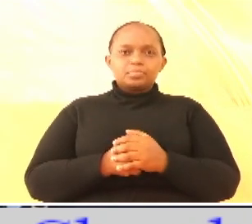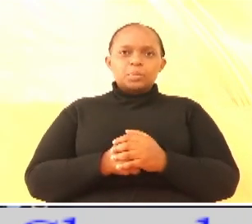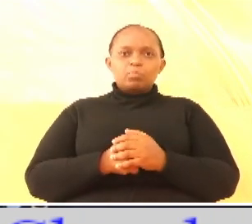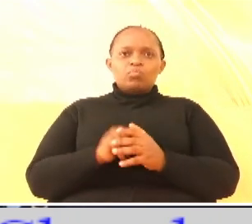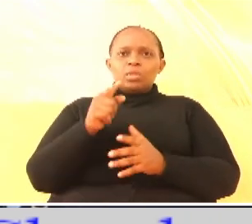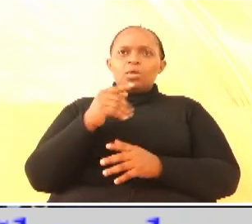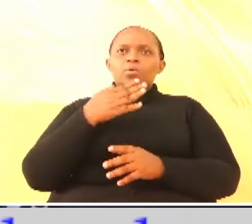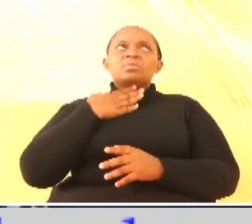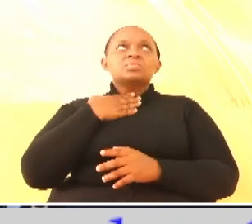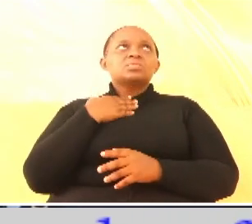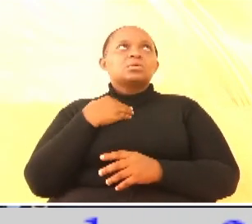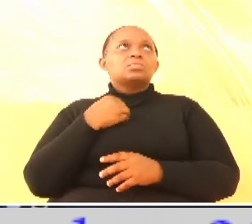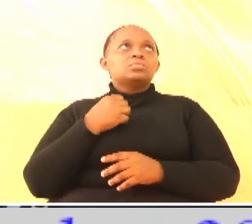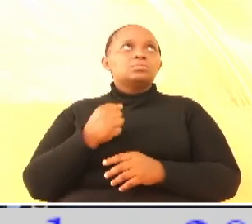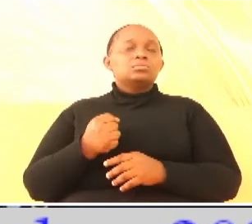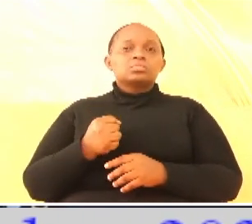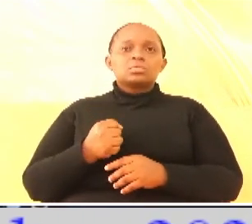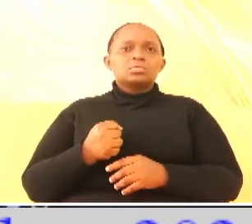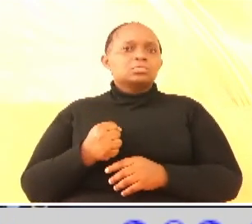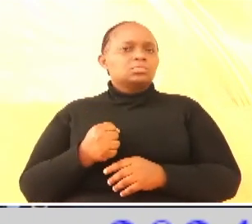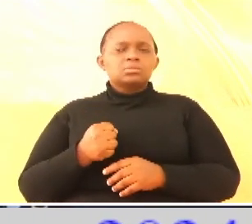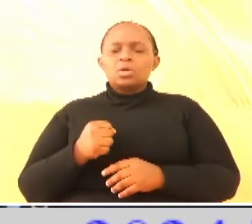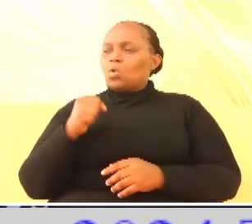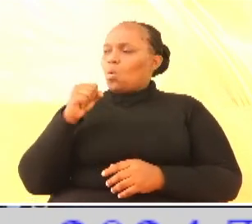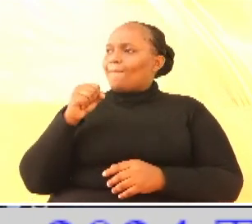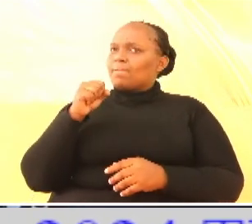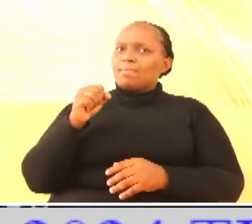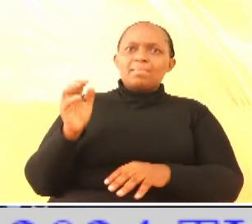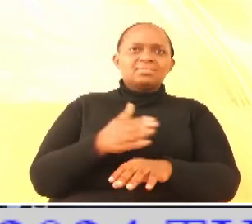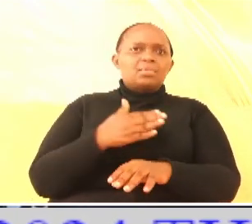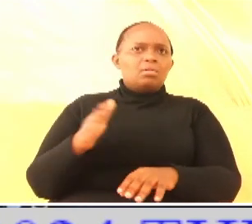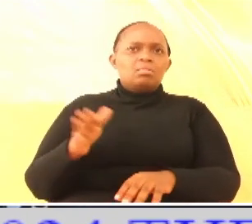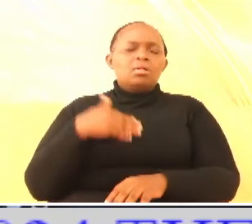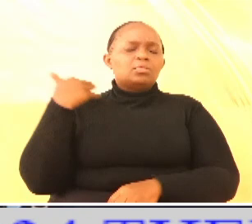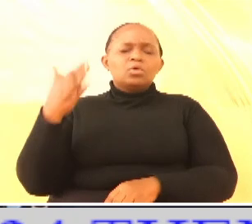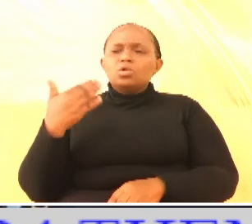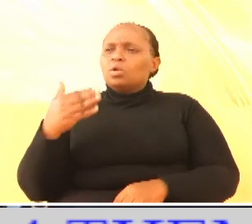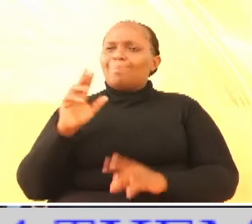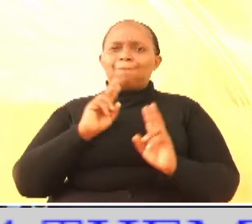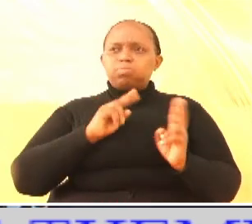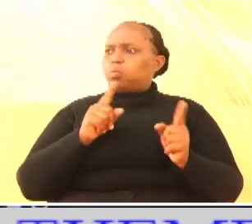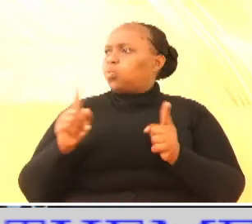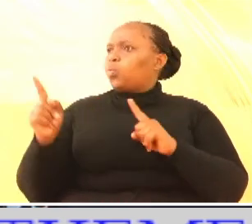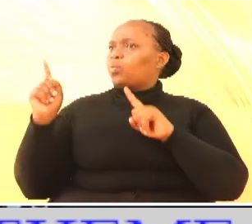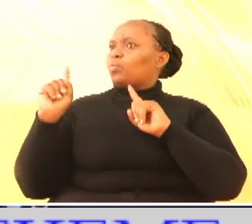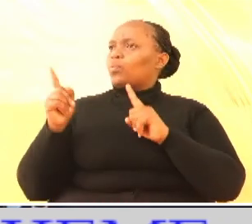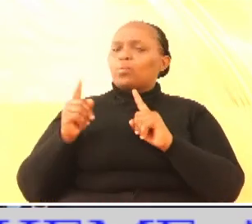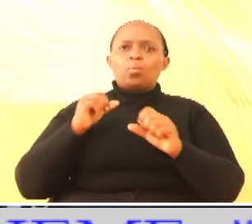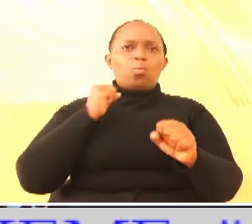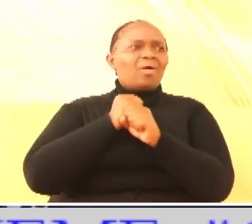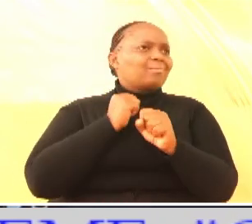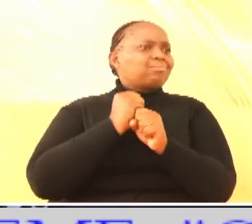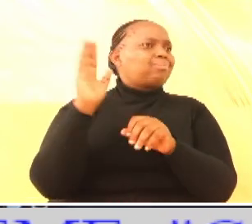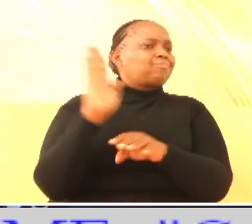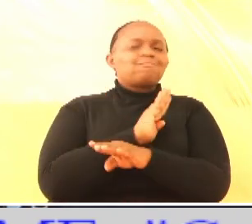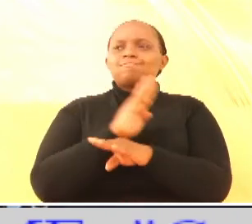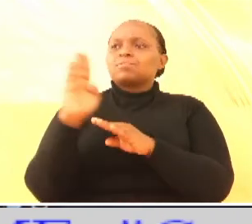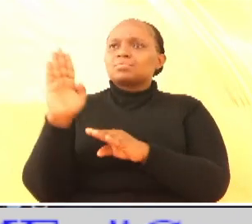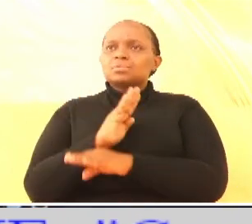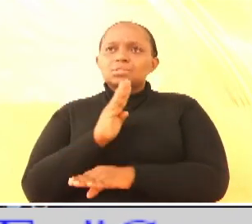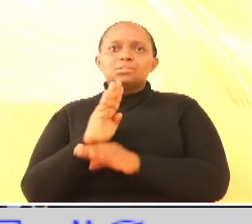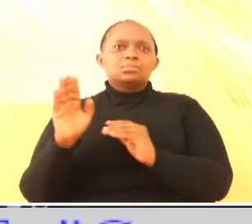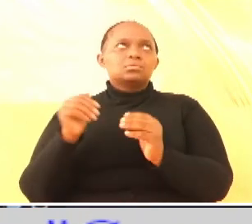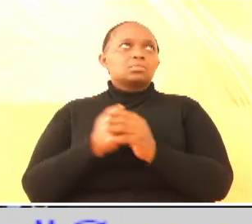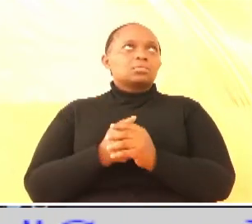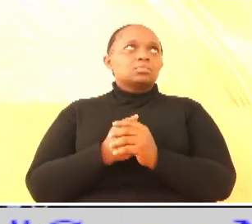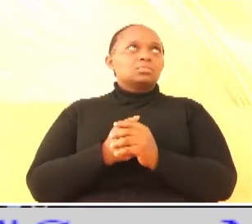Microphone wana grab. Wanataka kuimba kila wimbo. Kuna viongozi ambao wanafanya kila kitu, wanaongoza, wanahubiri, wanaoshana mikono, wanapeana